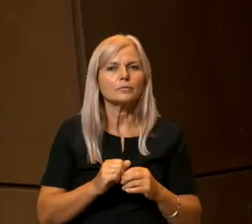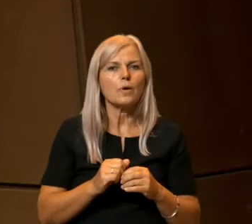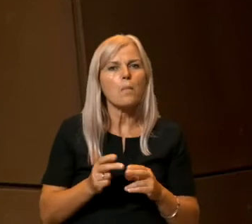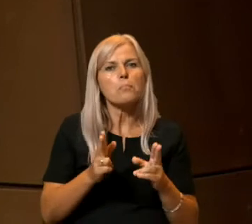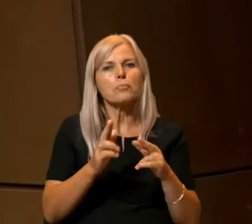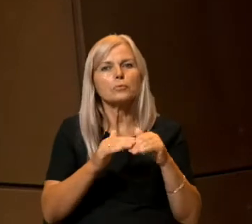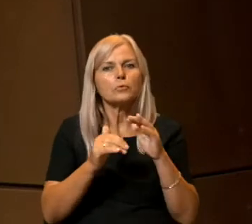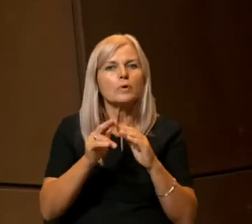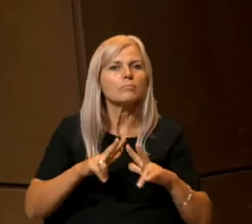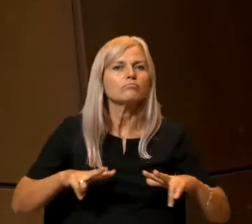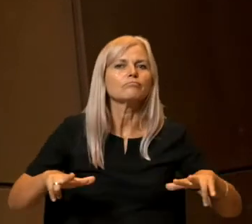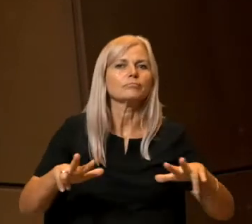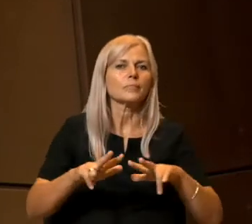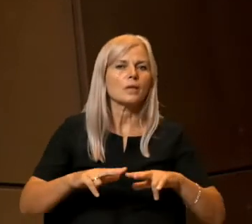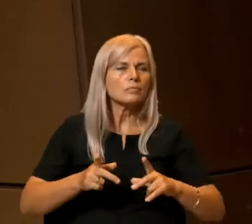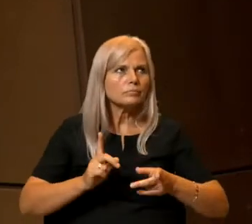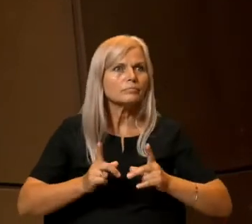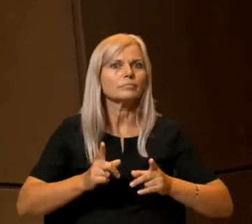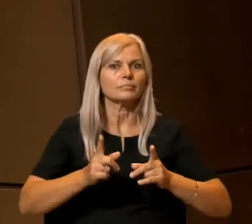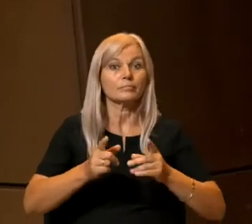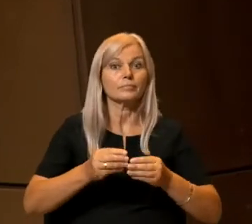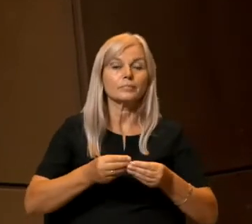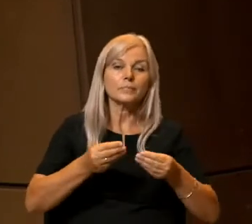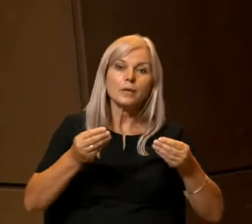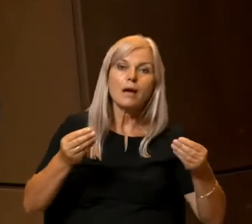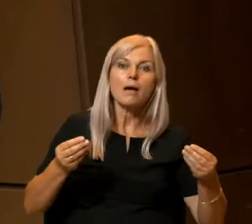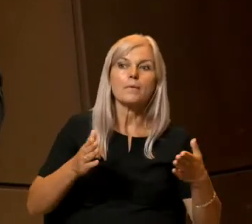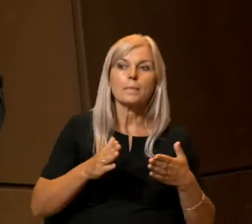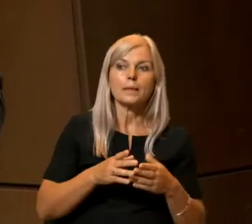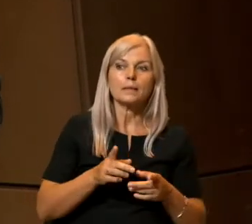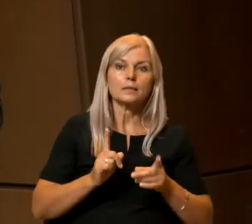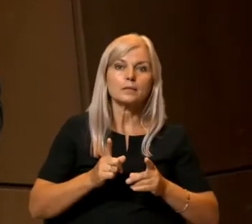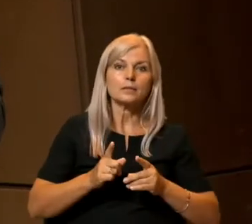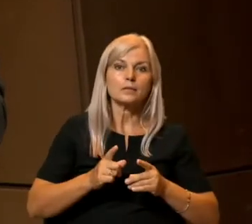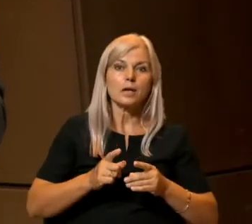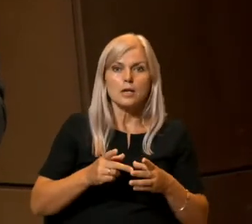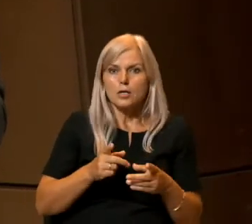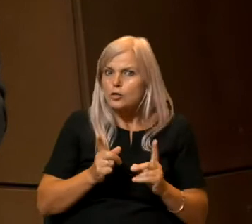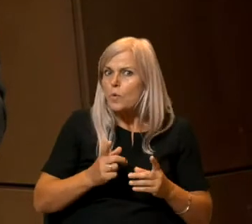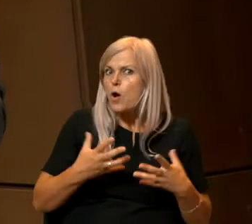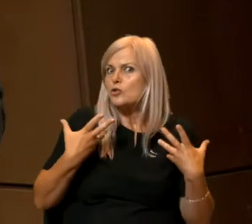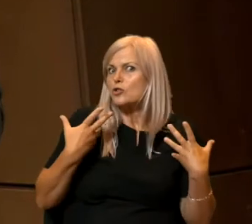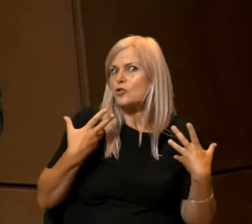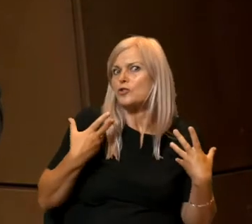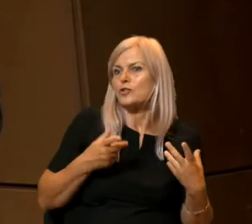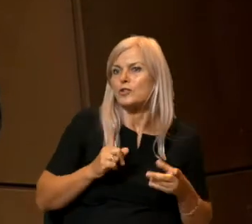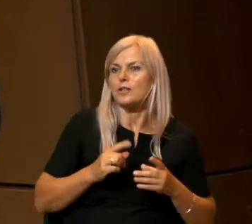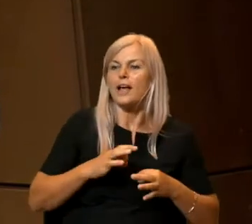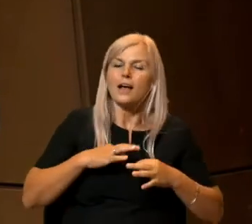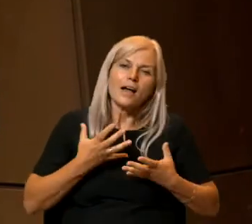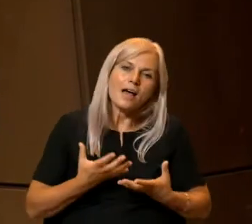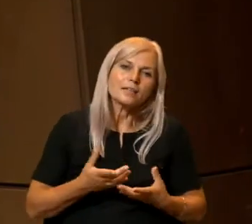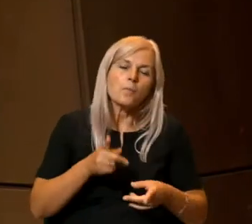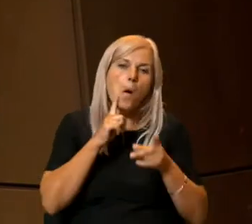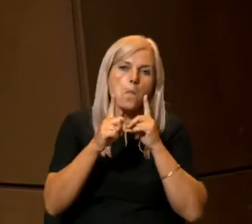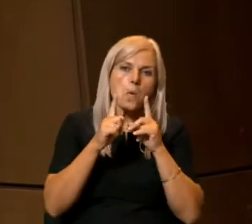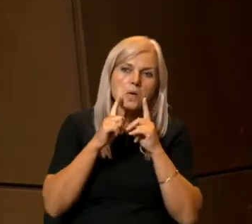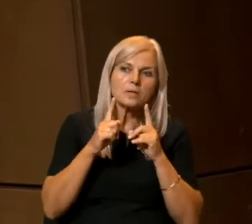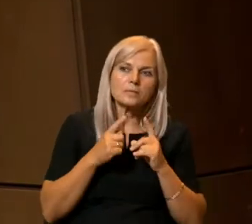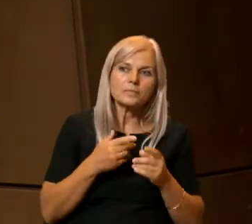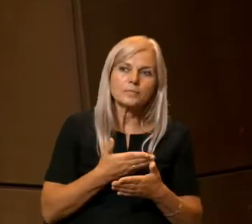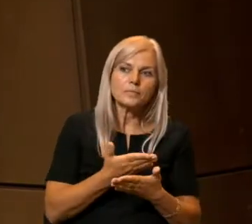ciągły przyspiesza, a następnie przyspieszamy też tempo naszego życia. I z chęcią porozmawiałbym z Państwem na ten